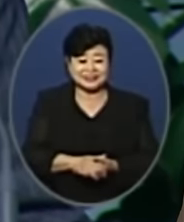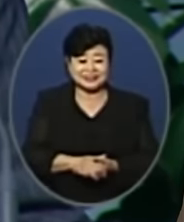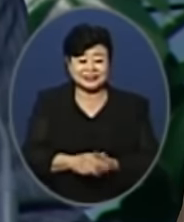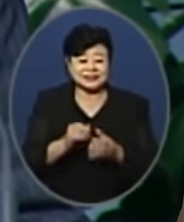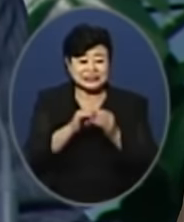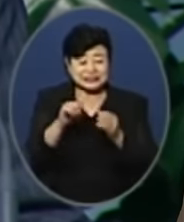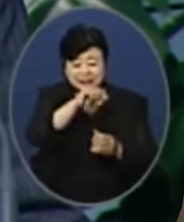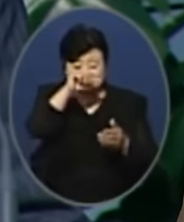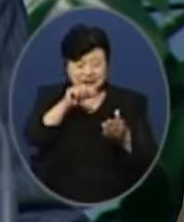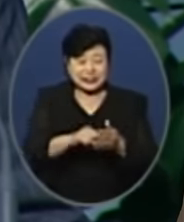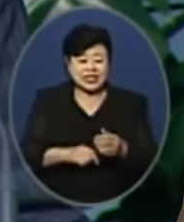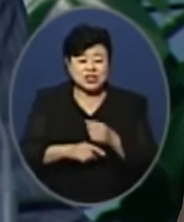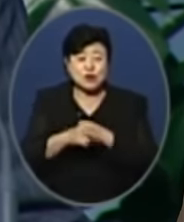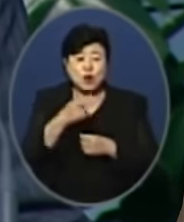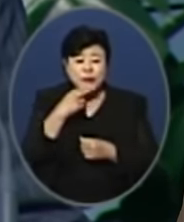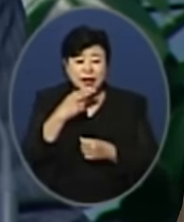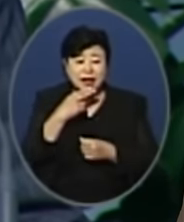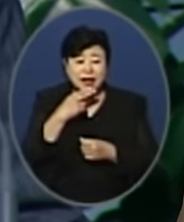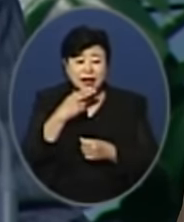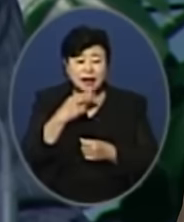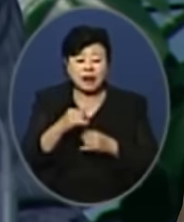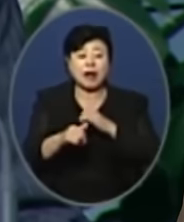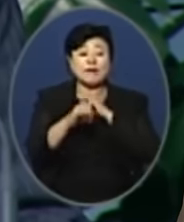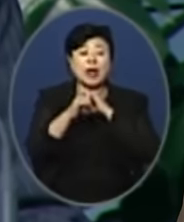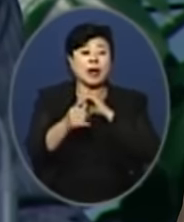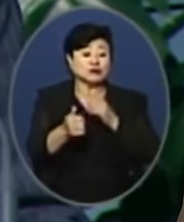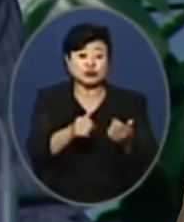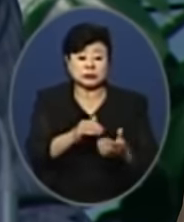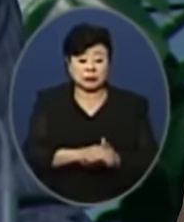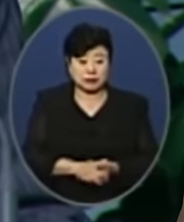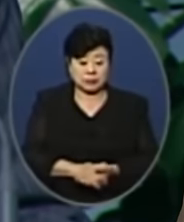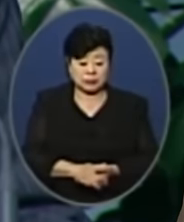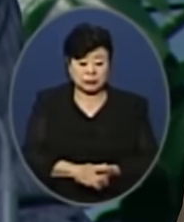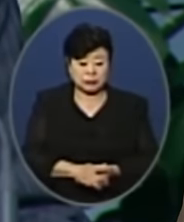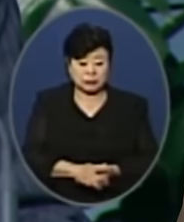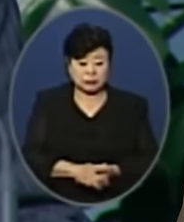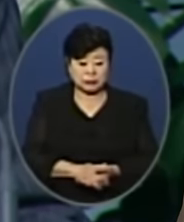인생이 의미가 없다고 생각하고 자살했습니다.